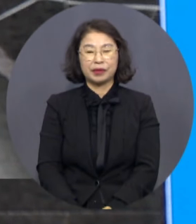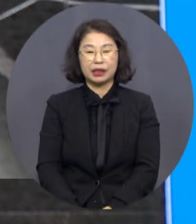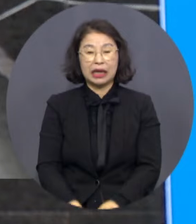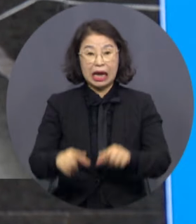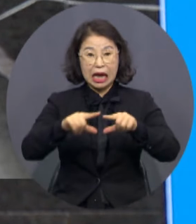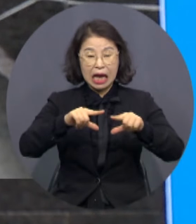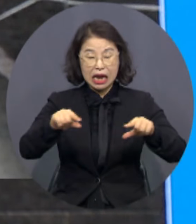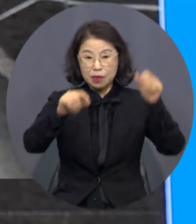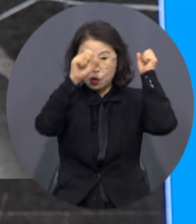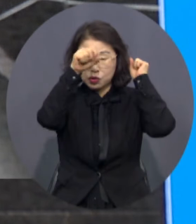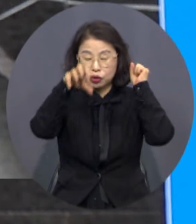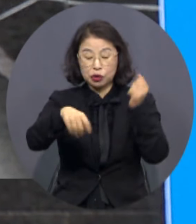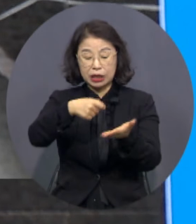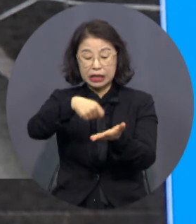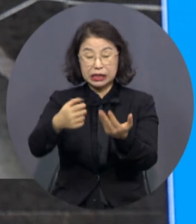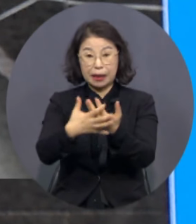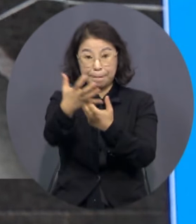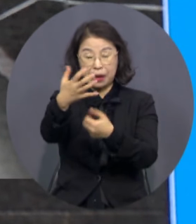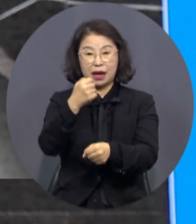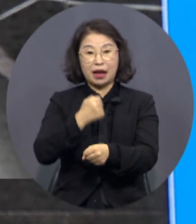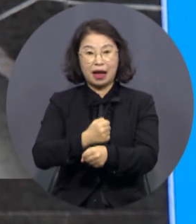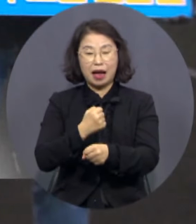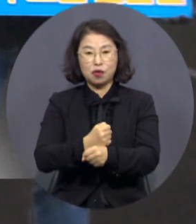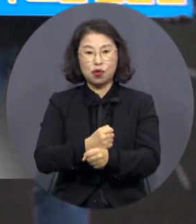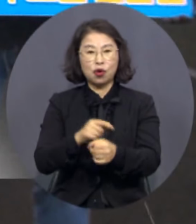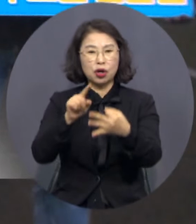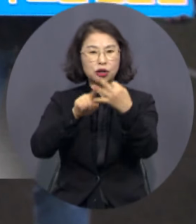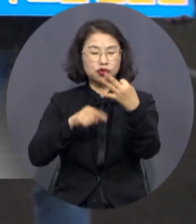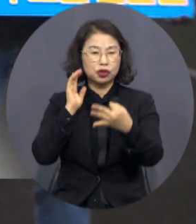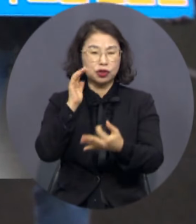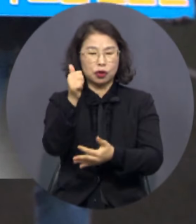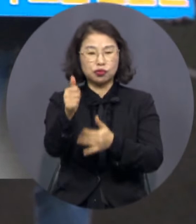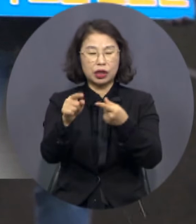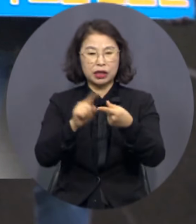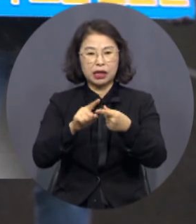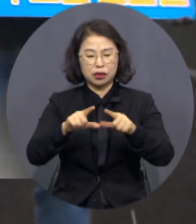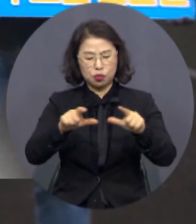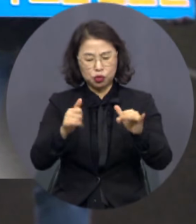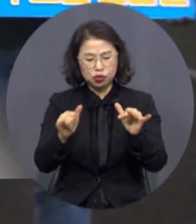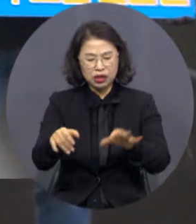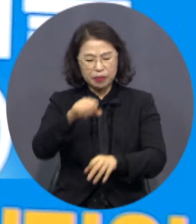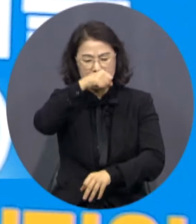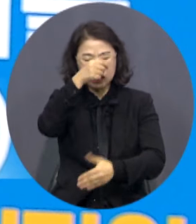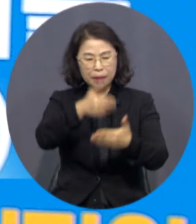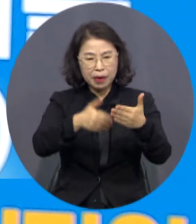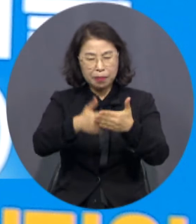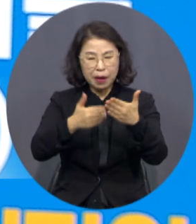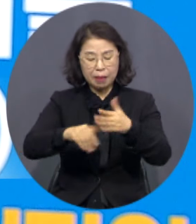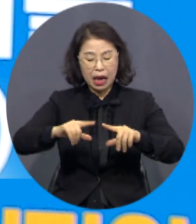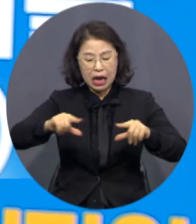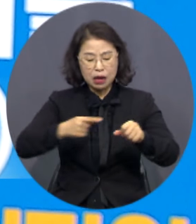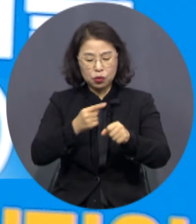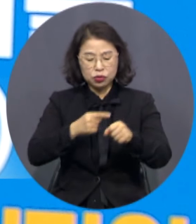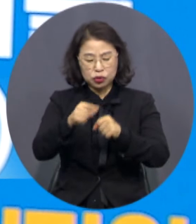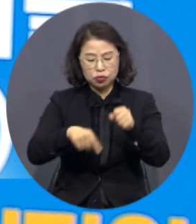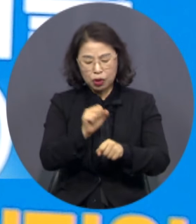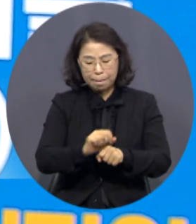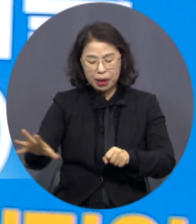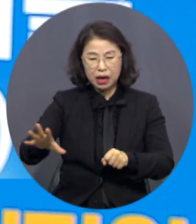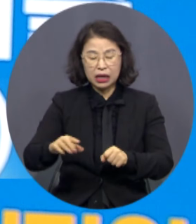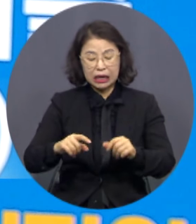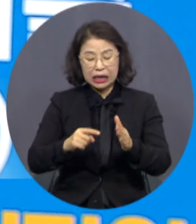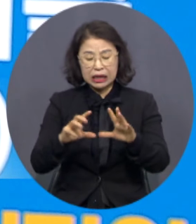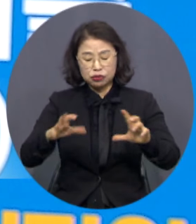일본 총영사관 앞에서 기자회견을 갖고 윤석열 정부가 서민 예산을 삭감하고 일본 핵 오염수에 국민이